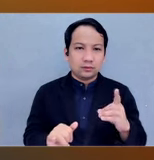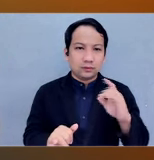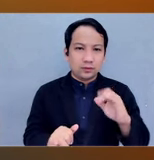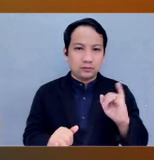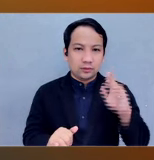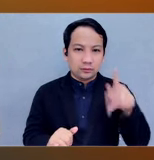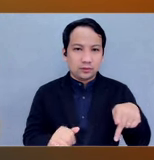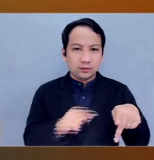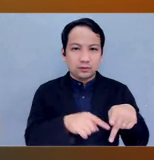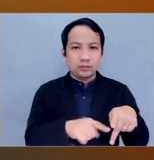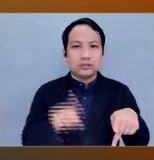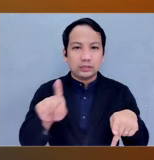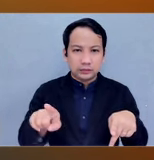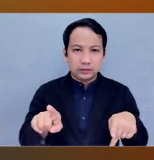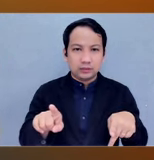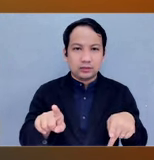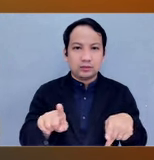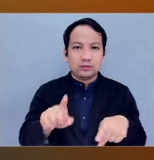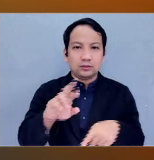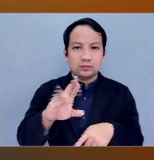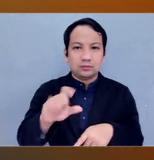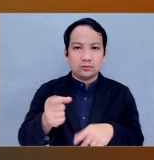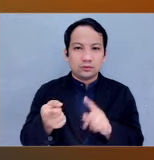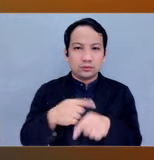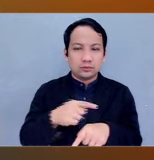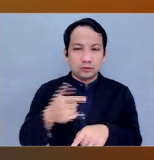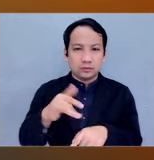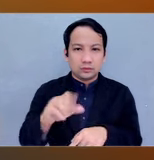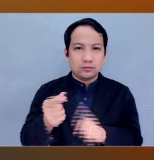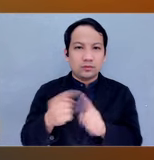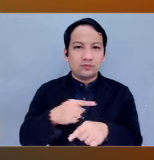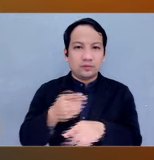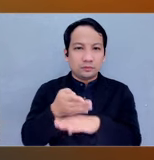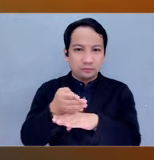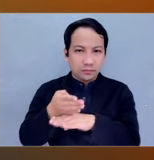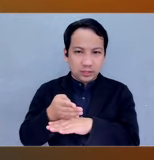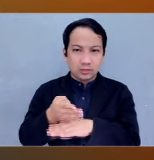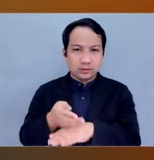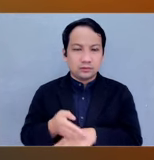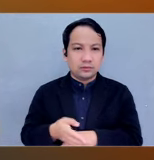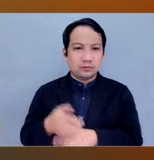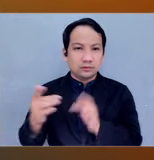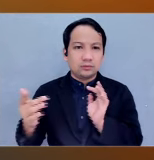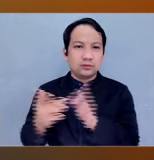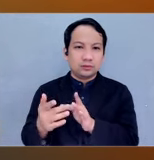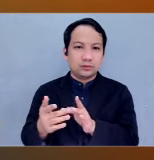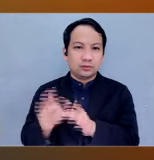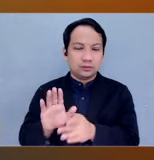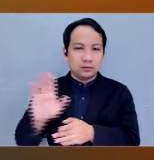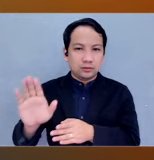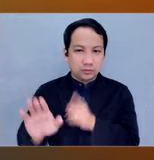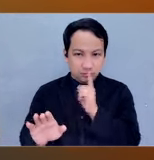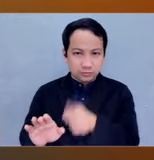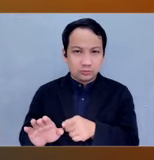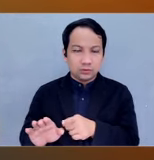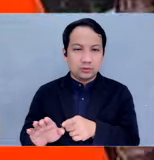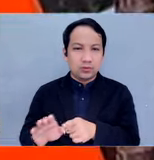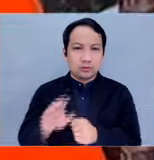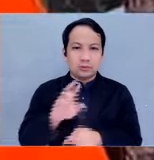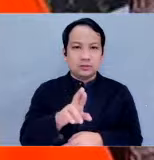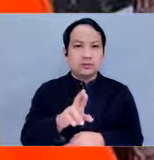isang Robert S. Garcia na taga-Bataan. Hindi niya alam na nakontak ko na po yung tunay na Robert Silva Garcia.